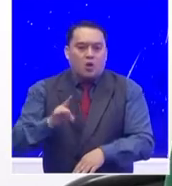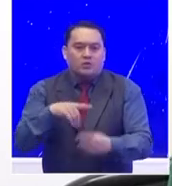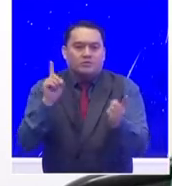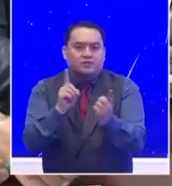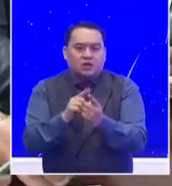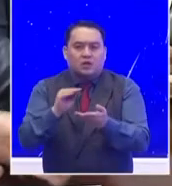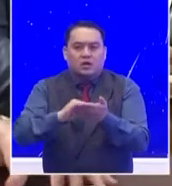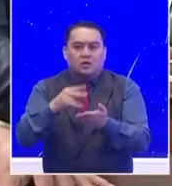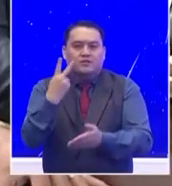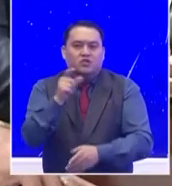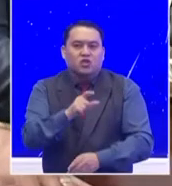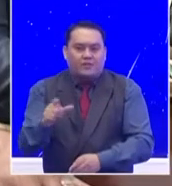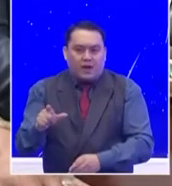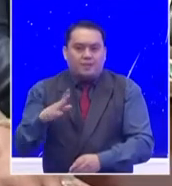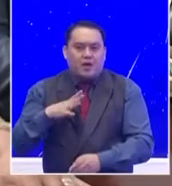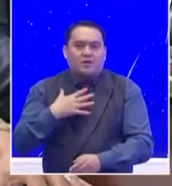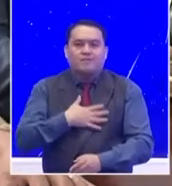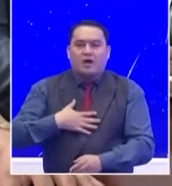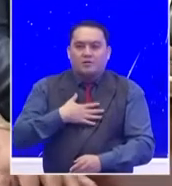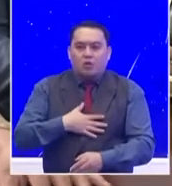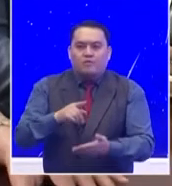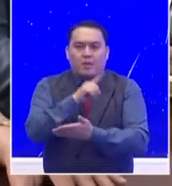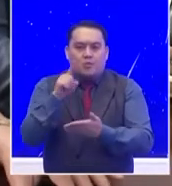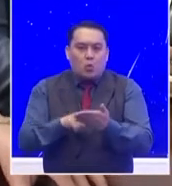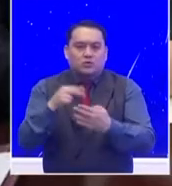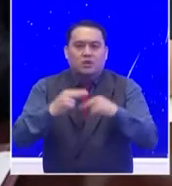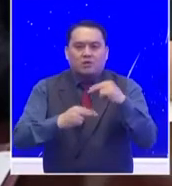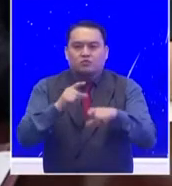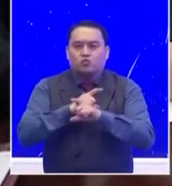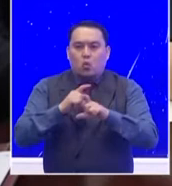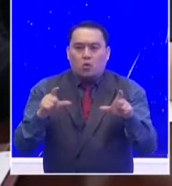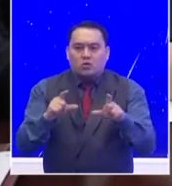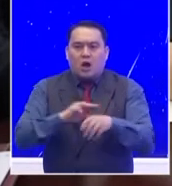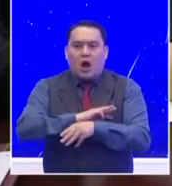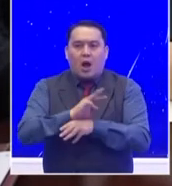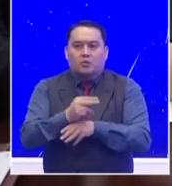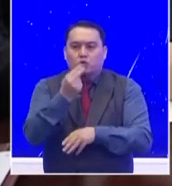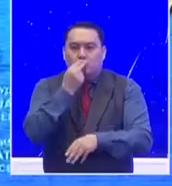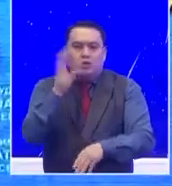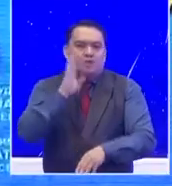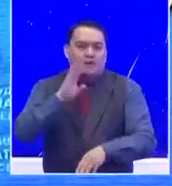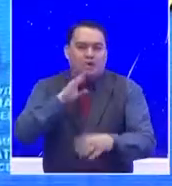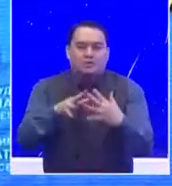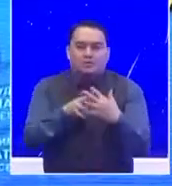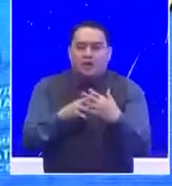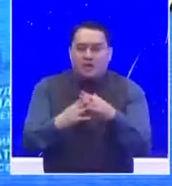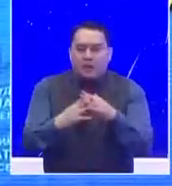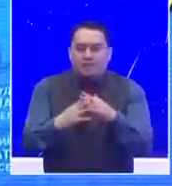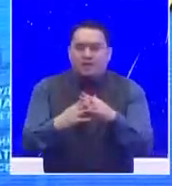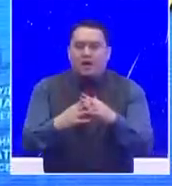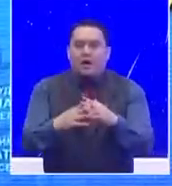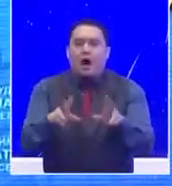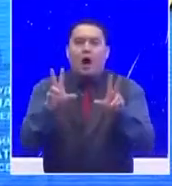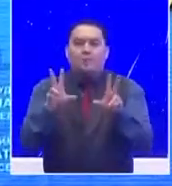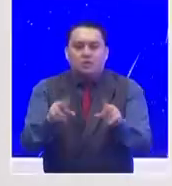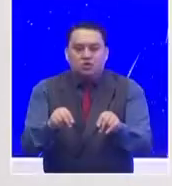встречу записались 2 человека. Их волнуют вопросы строительства школы и обеспечения питьевой водой села Копа. Багдат Алиев